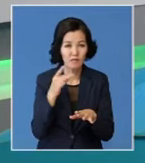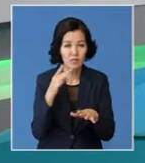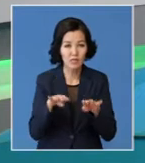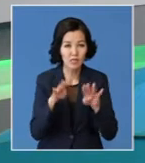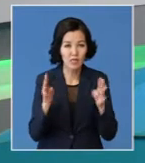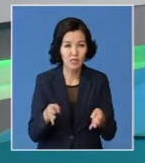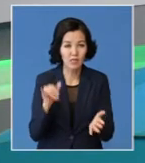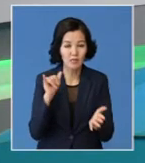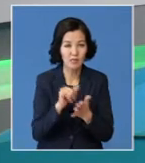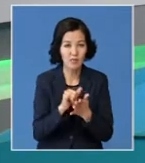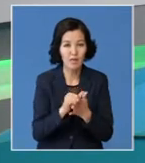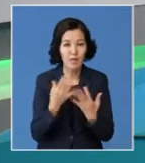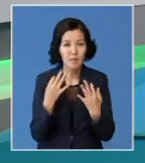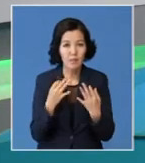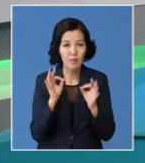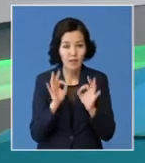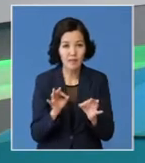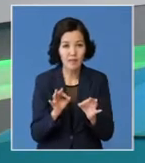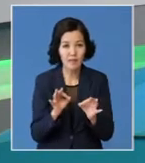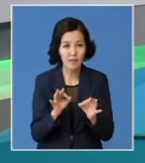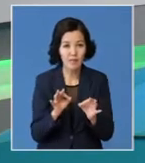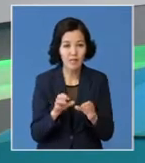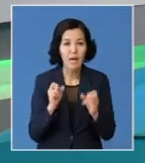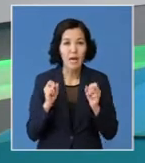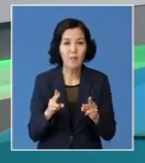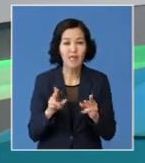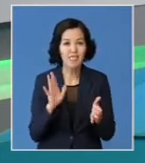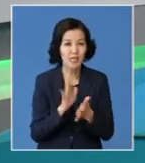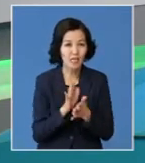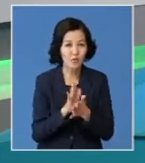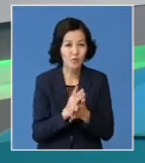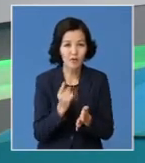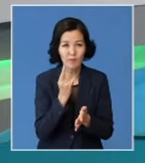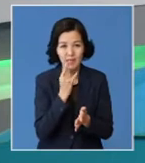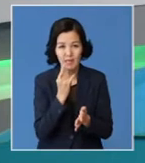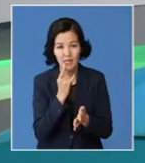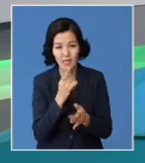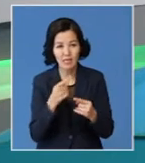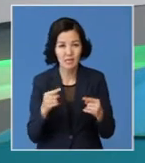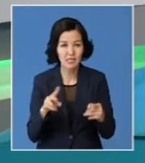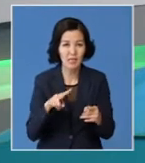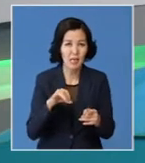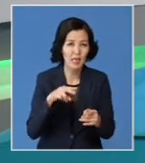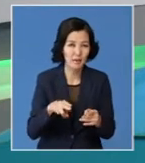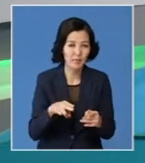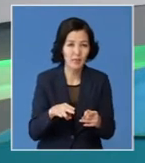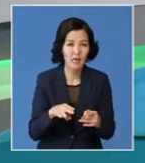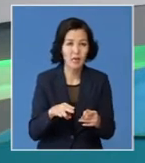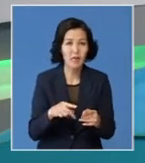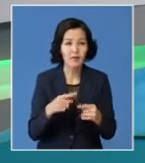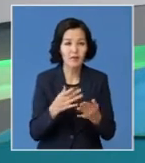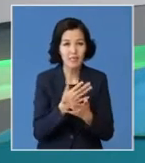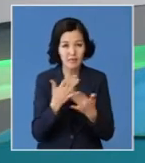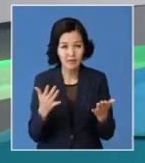Оранжевые ящики предназначены для правильной утилизации опасных отходов, ртуть содержащих и люминесцентных ламп, а также батареек всех